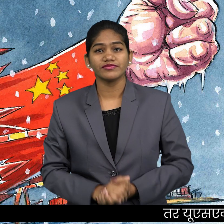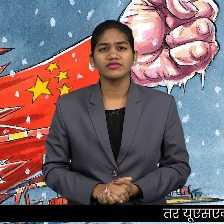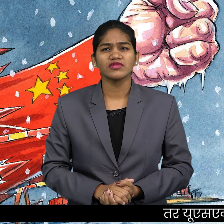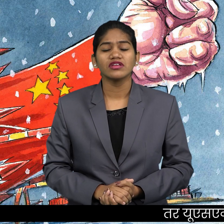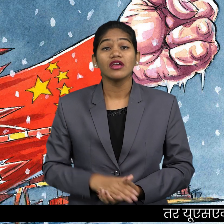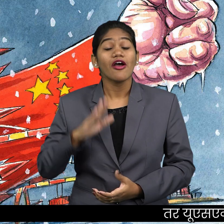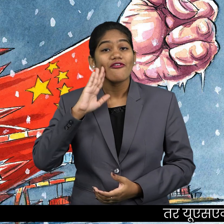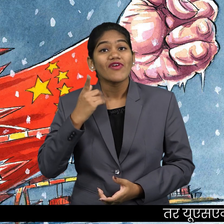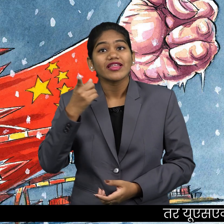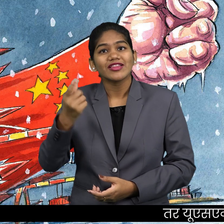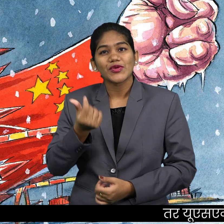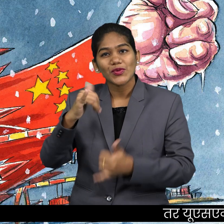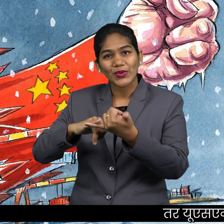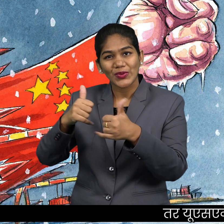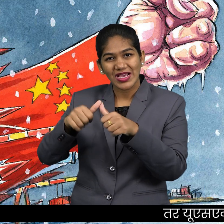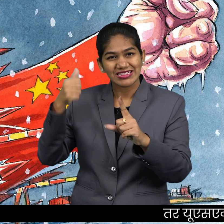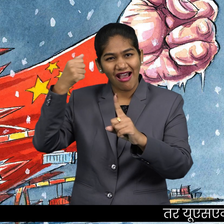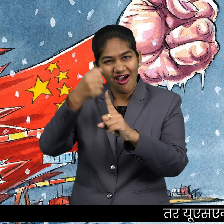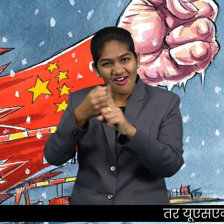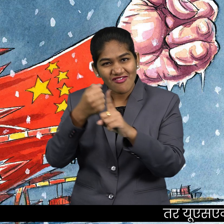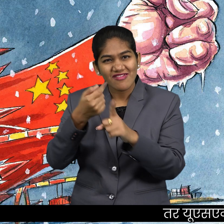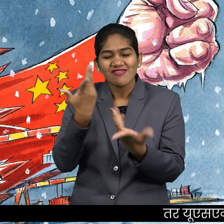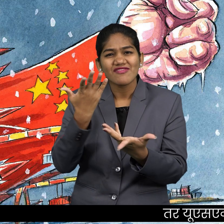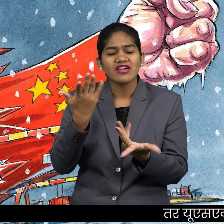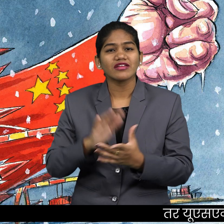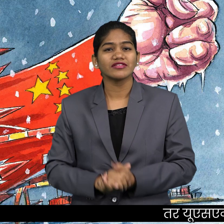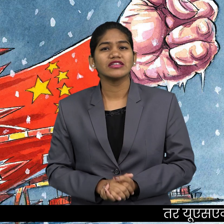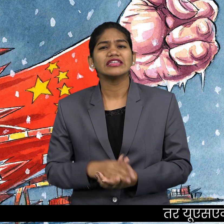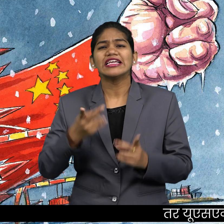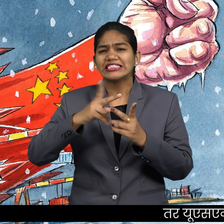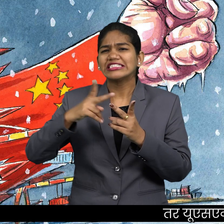तर USAने बहुपक्षीय लोकशाही